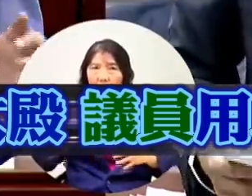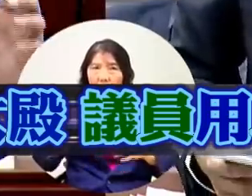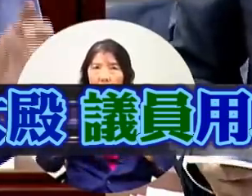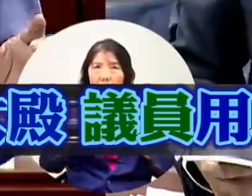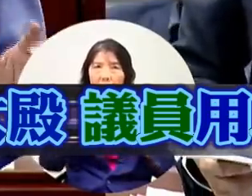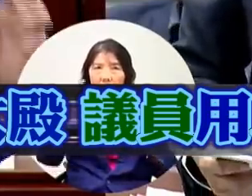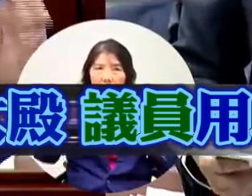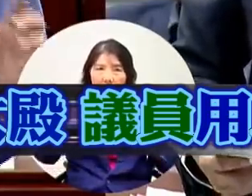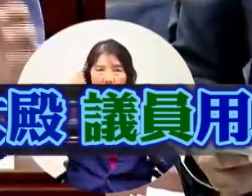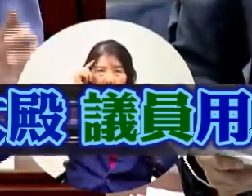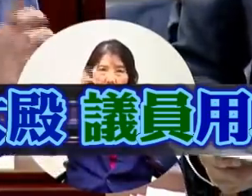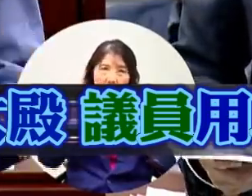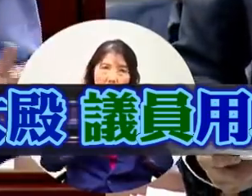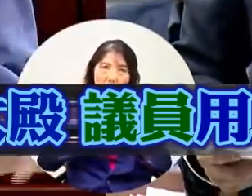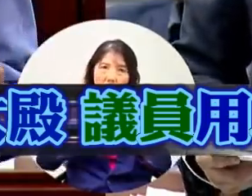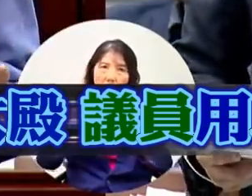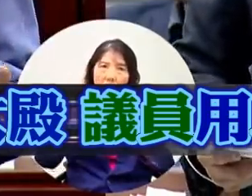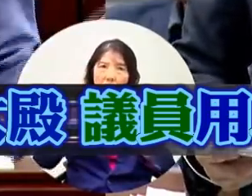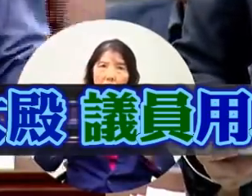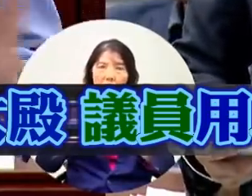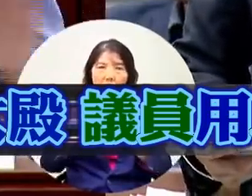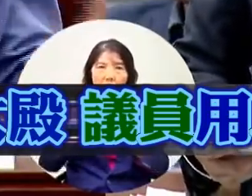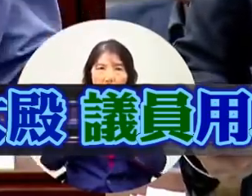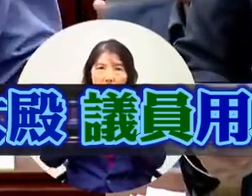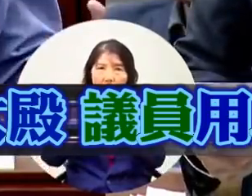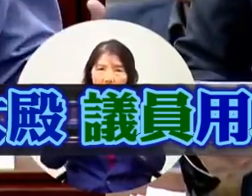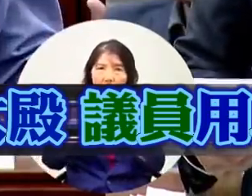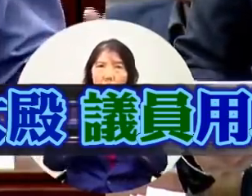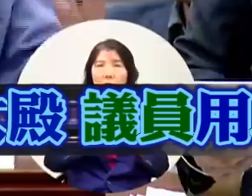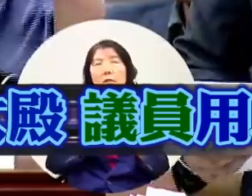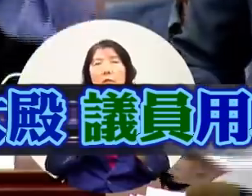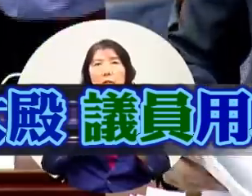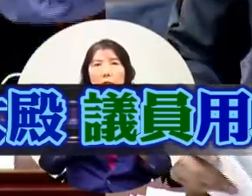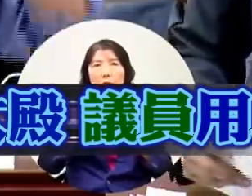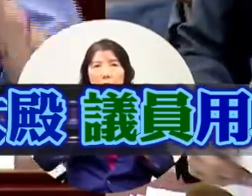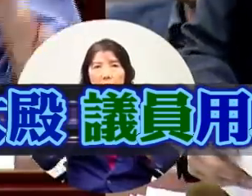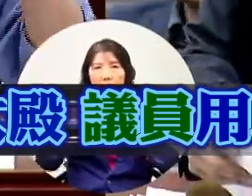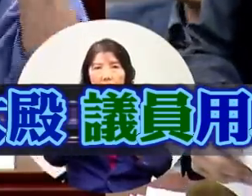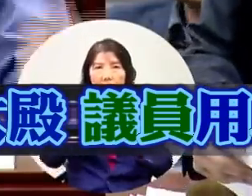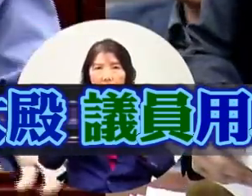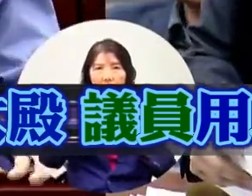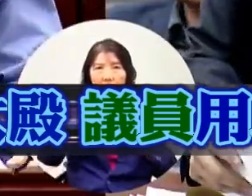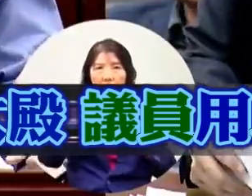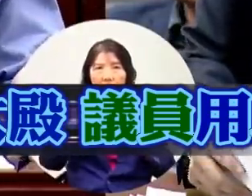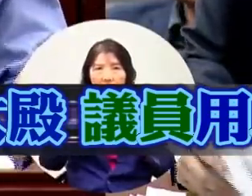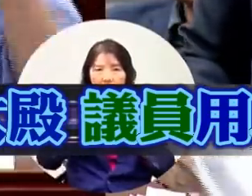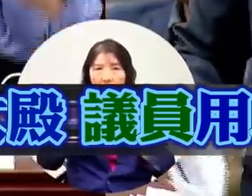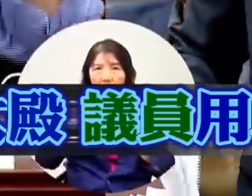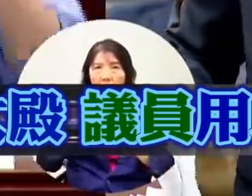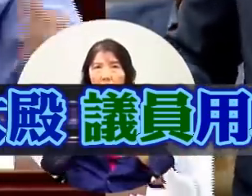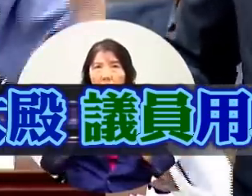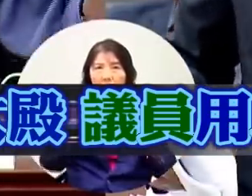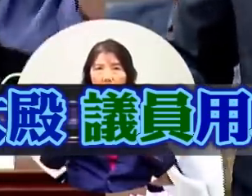们当然希望争取自由经济贸易区，这是不冲突的。我们不会把鸡蛋放到一个篮子里，